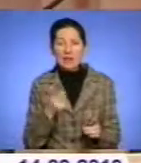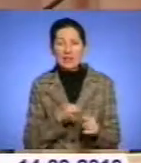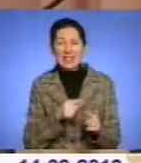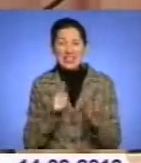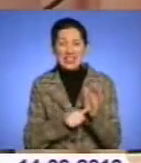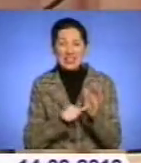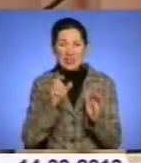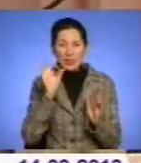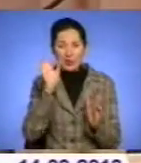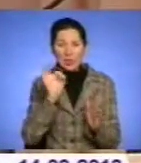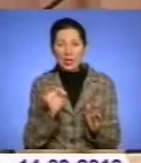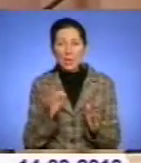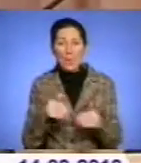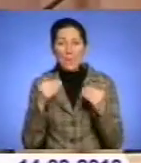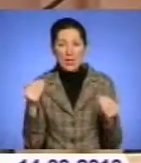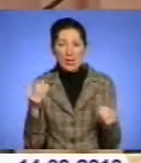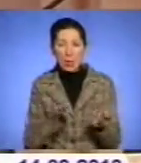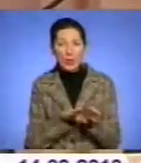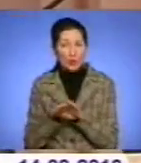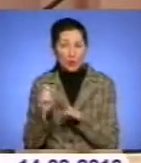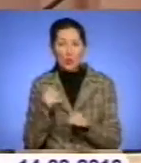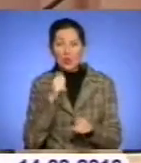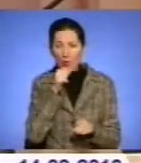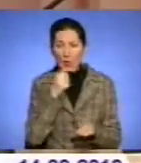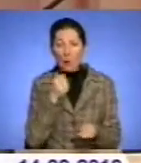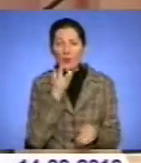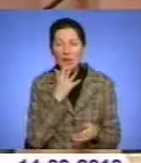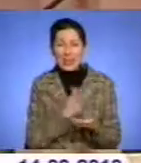у порівнянні з минулим роком. Позитивним є те, що